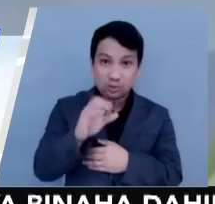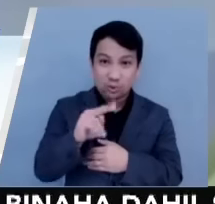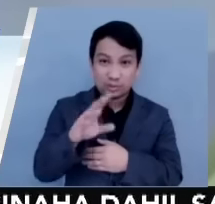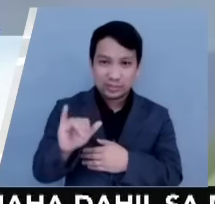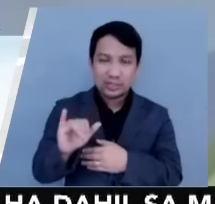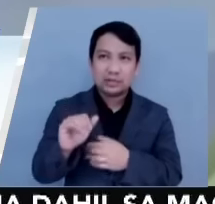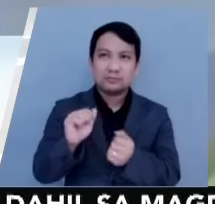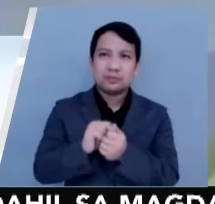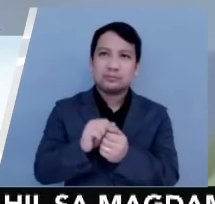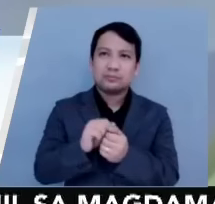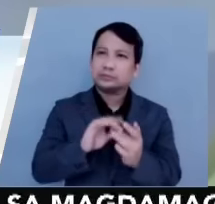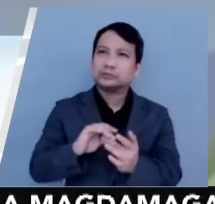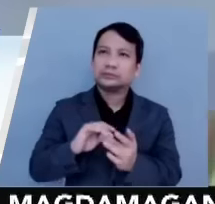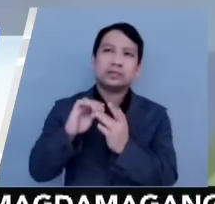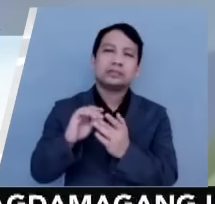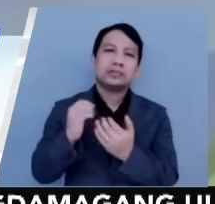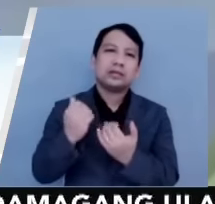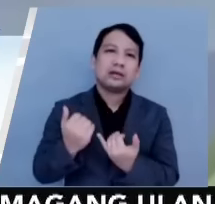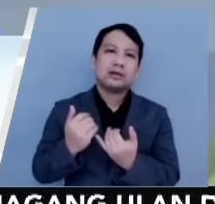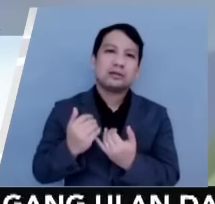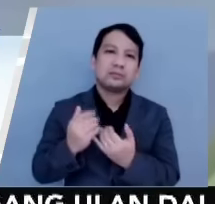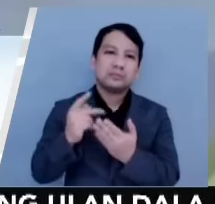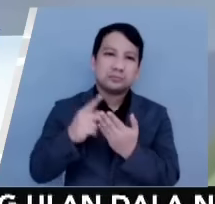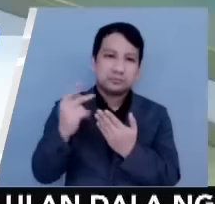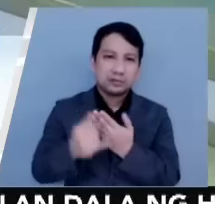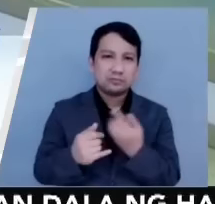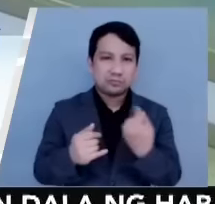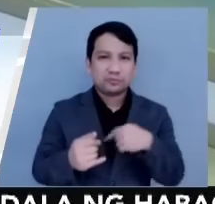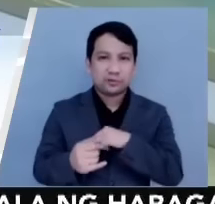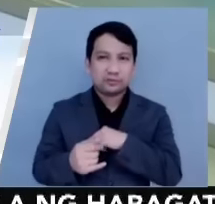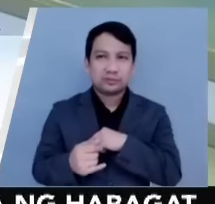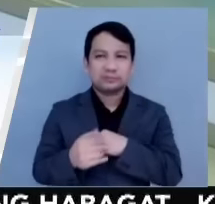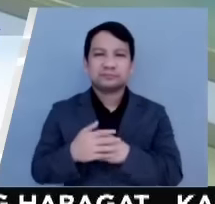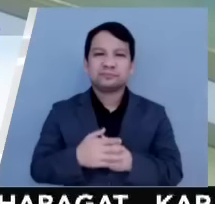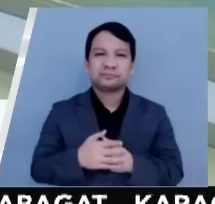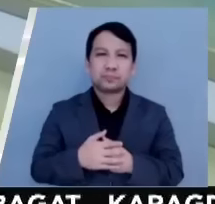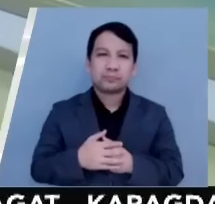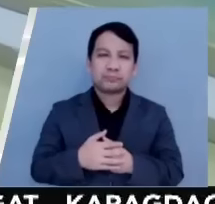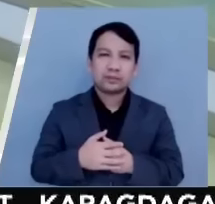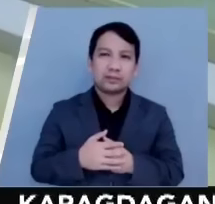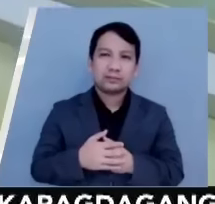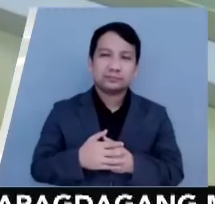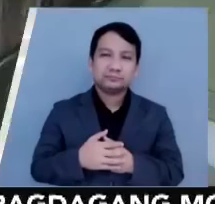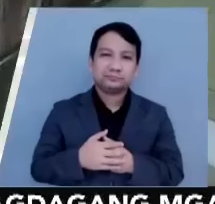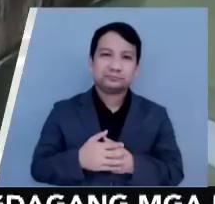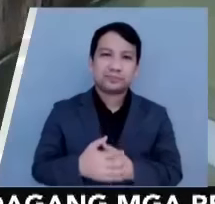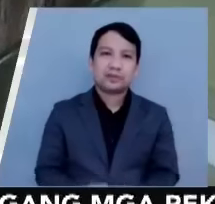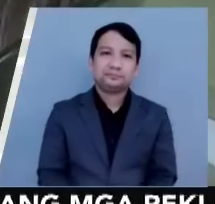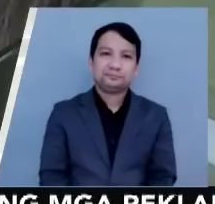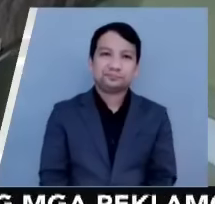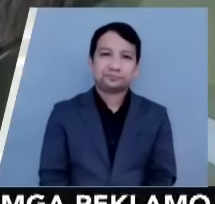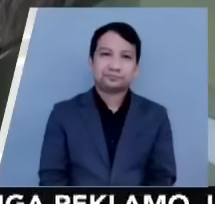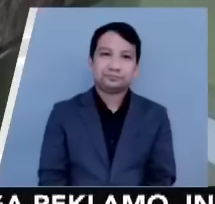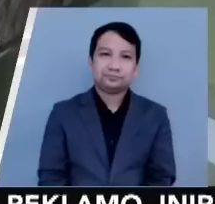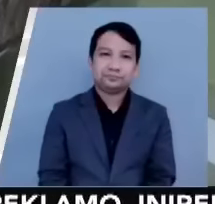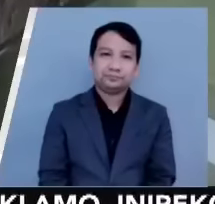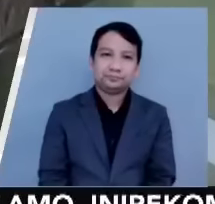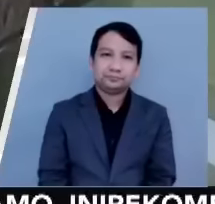special project for all of us. Lar Santiago, updated